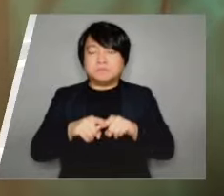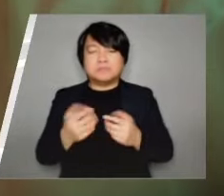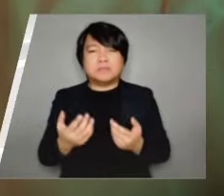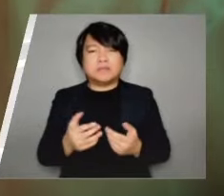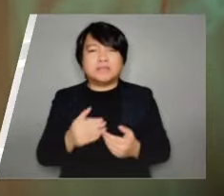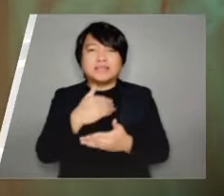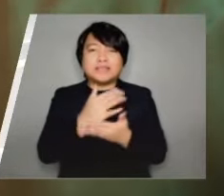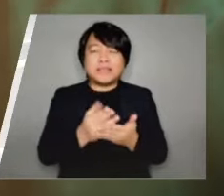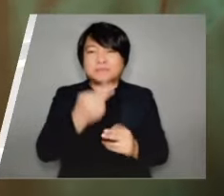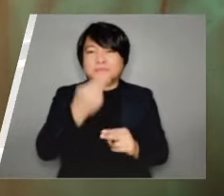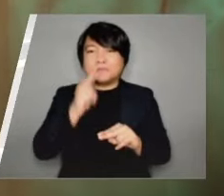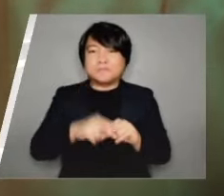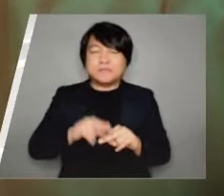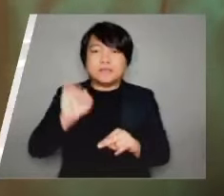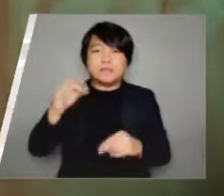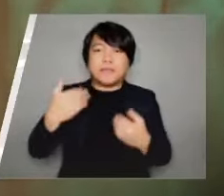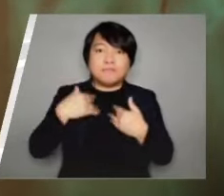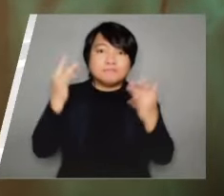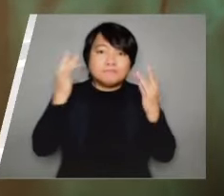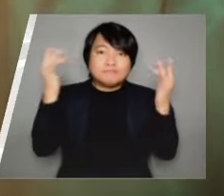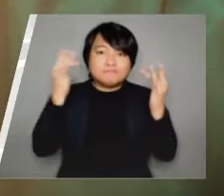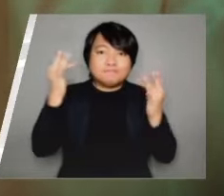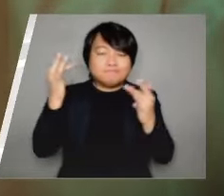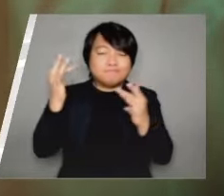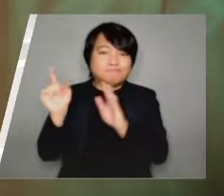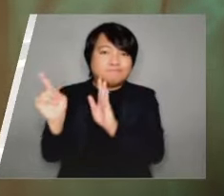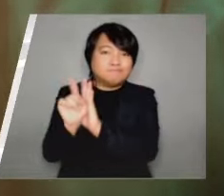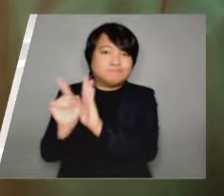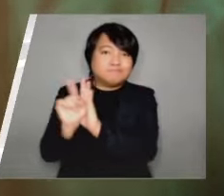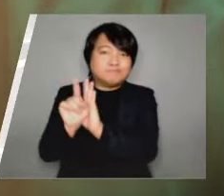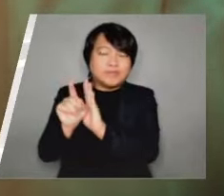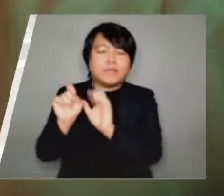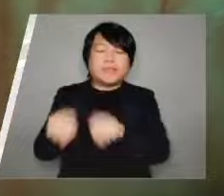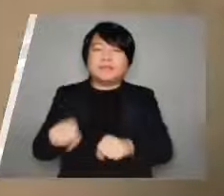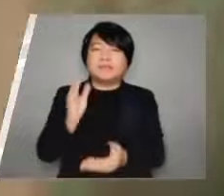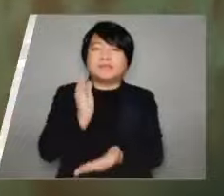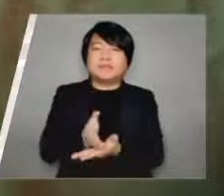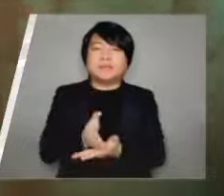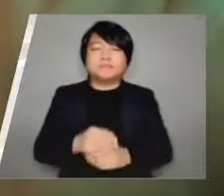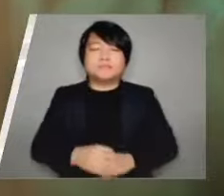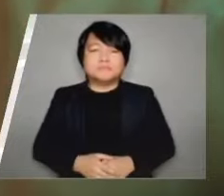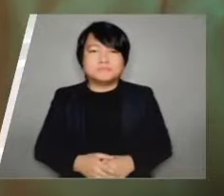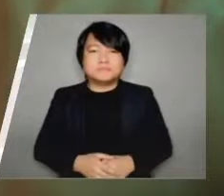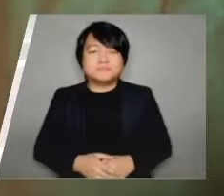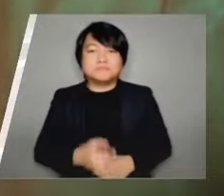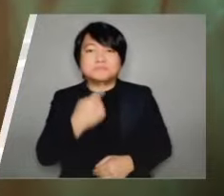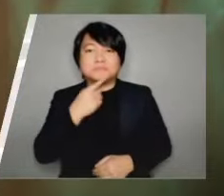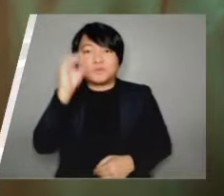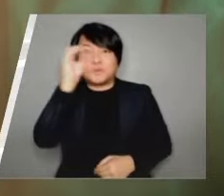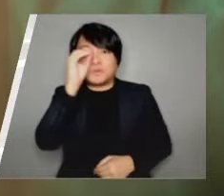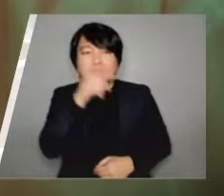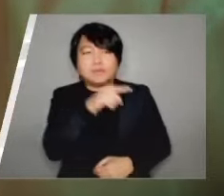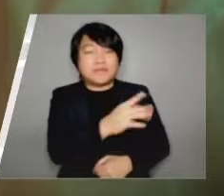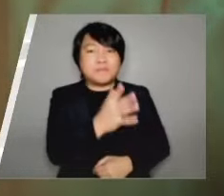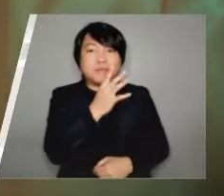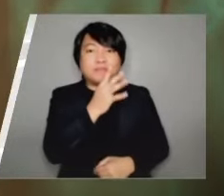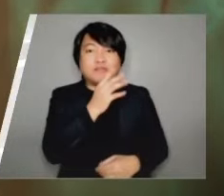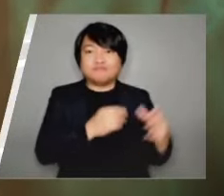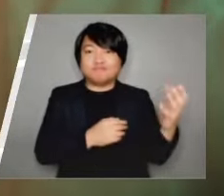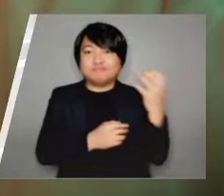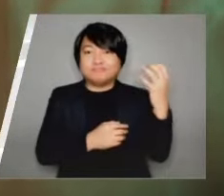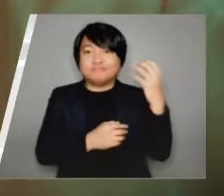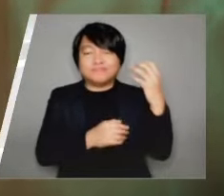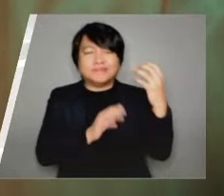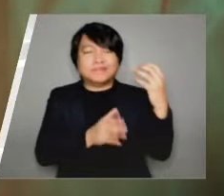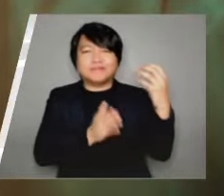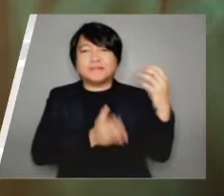sermon. Tanong ng isa, pwede bang sermon ng nanay ang bawasan? Sabi ng isa pa, pwede ang 8 minuto para sa